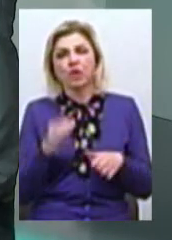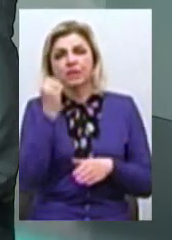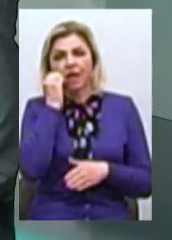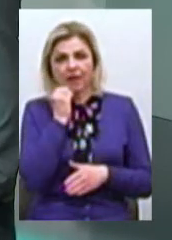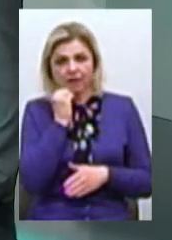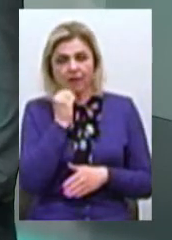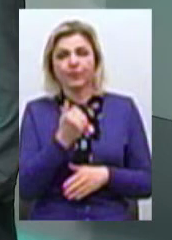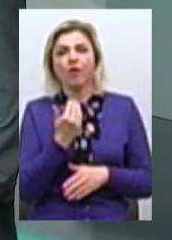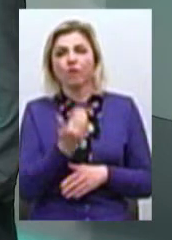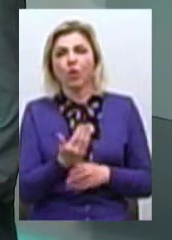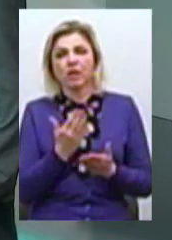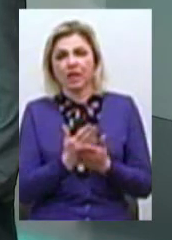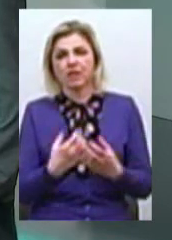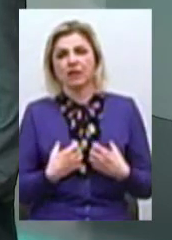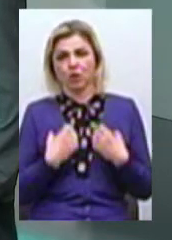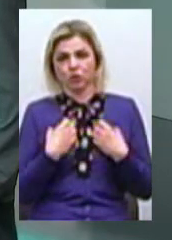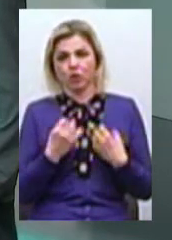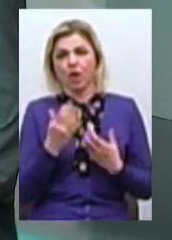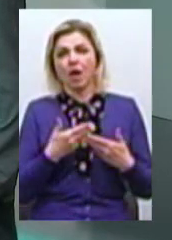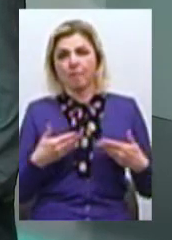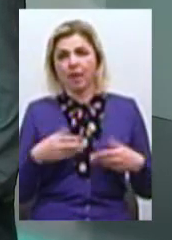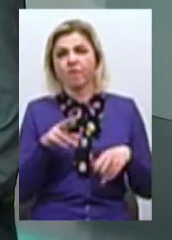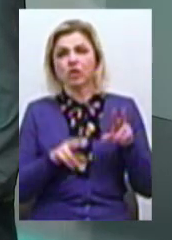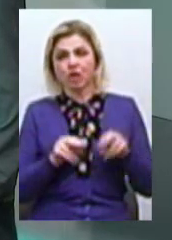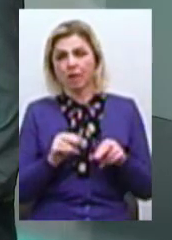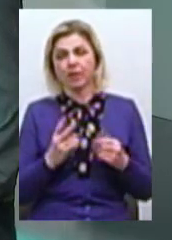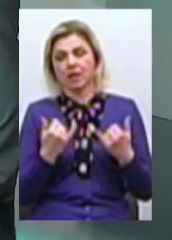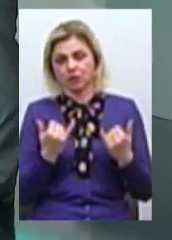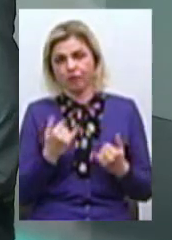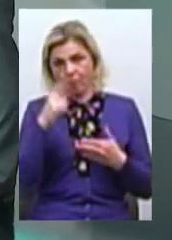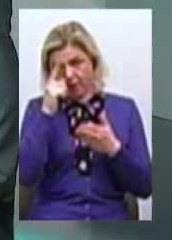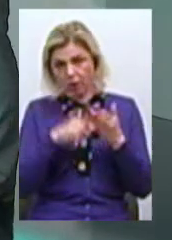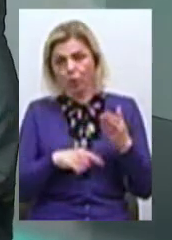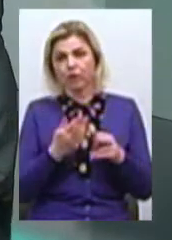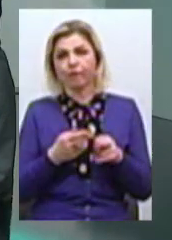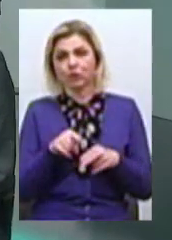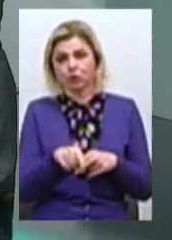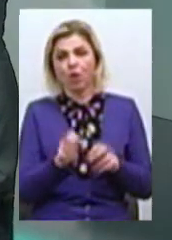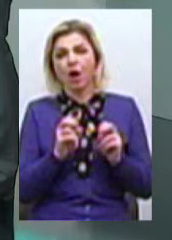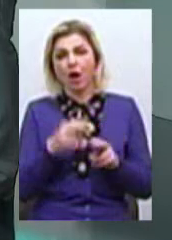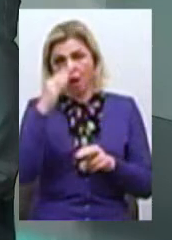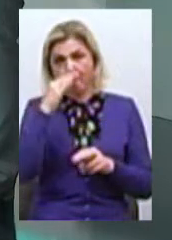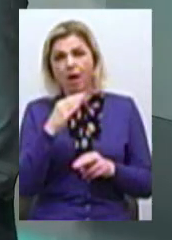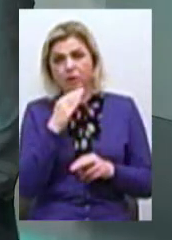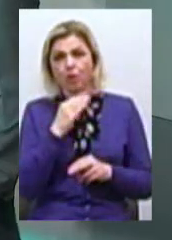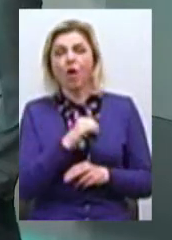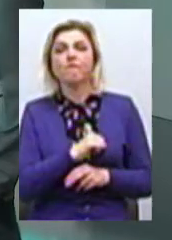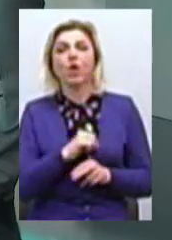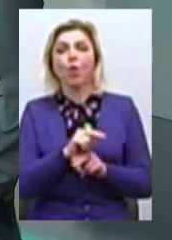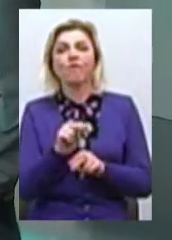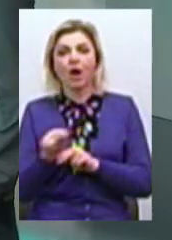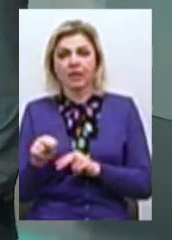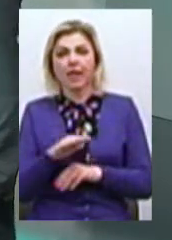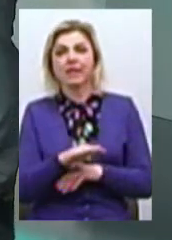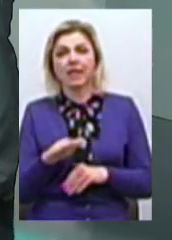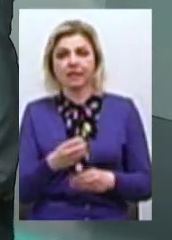застаріла, вона є страшною, і ми вважаємо на сьогодні, я переконаний в цьому, як батько-вихователь 7 дітей, прийнятих сиріт в